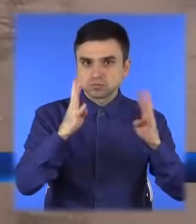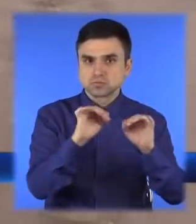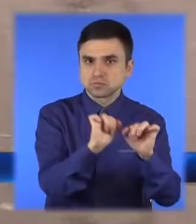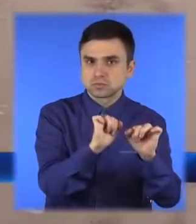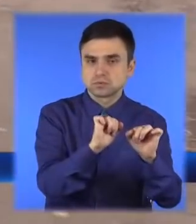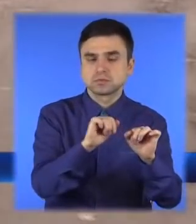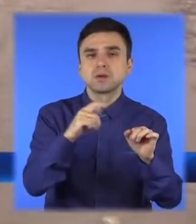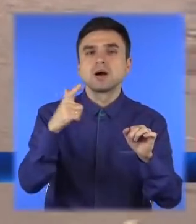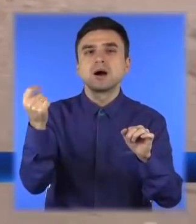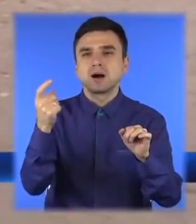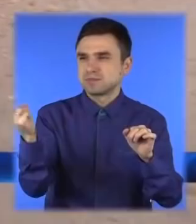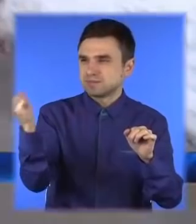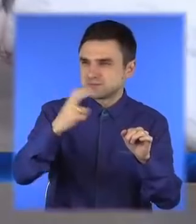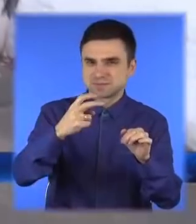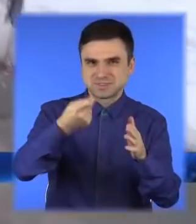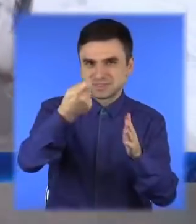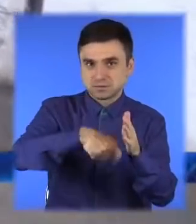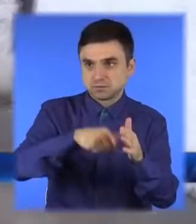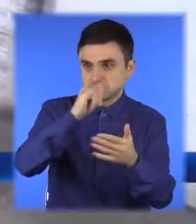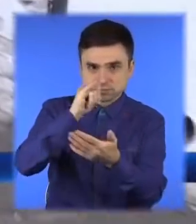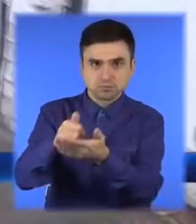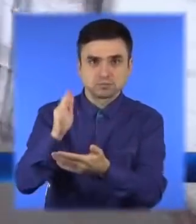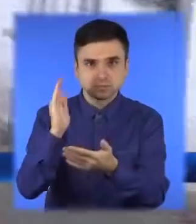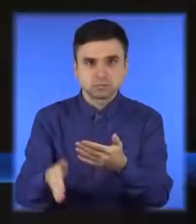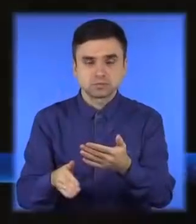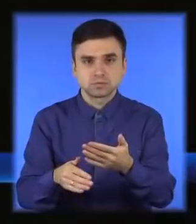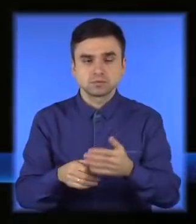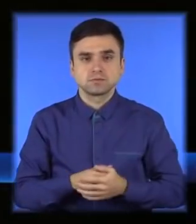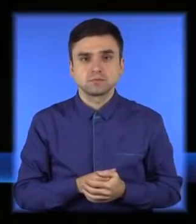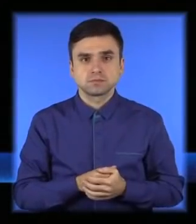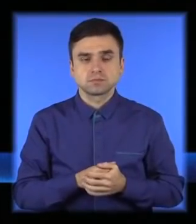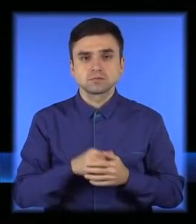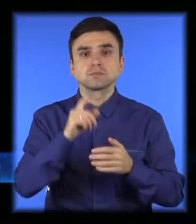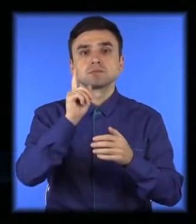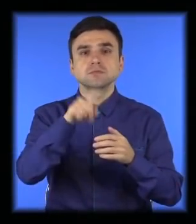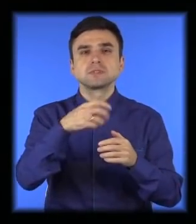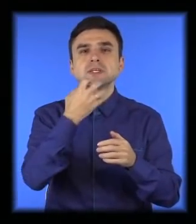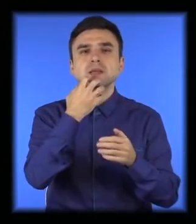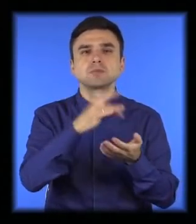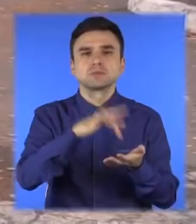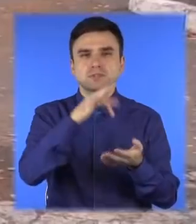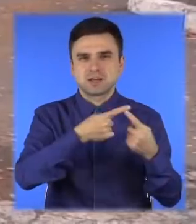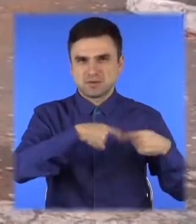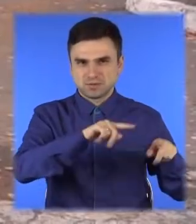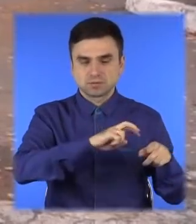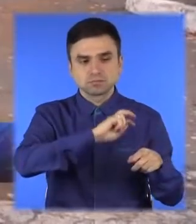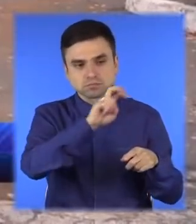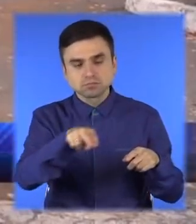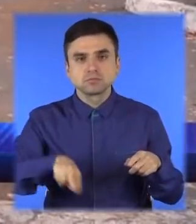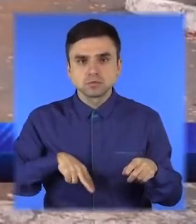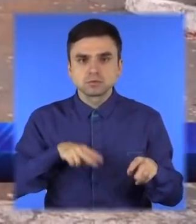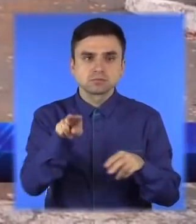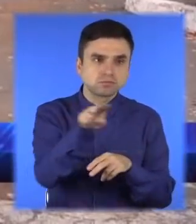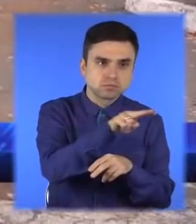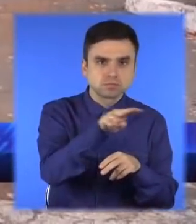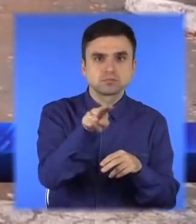газовиків ані на крок не пустять до вентилів. Розпалені котельні обстежує і директор держпідприємства. Удалось нам